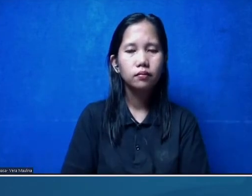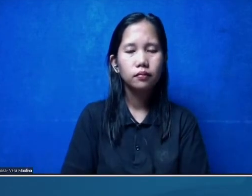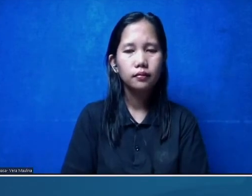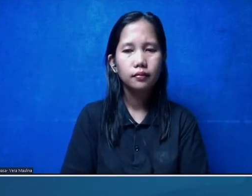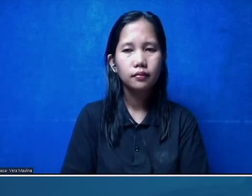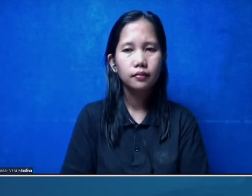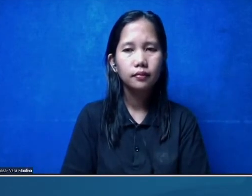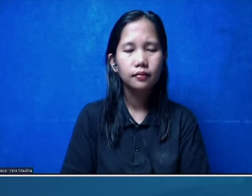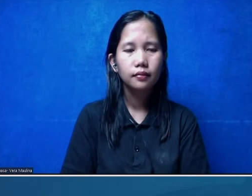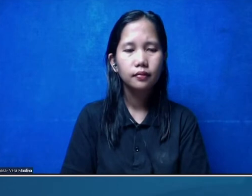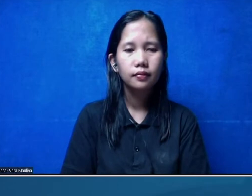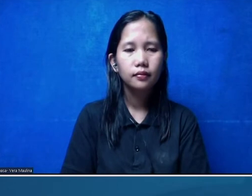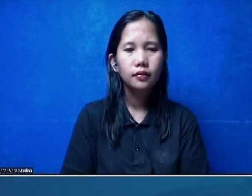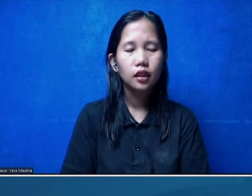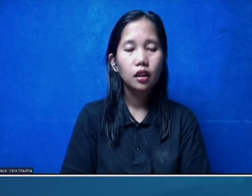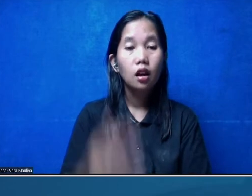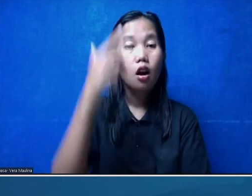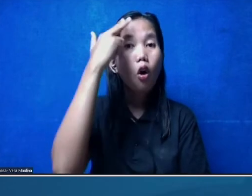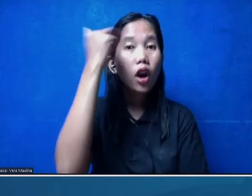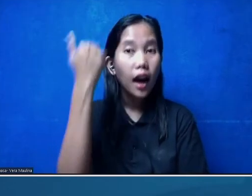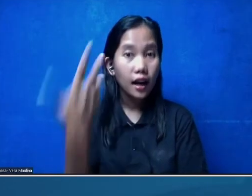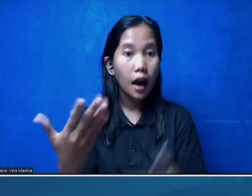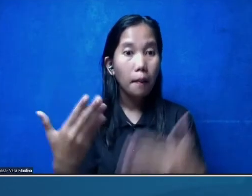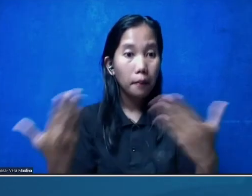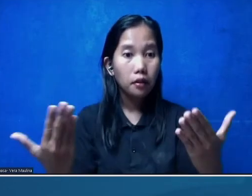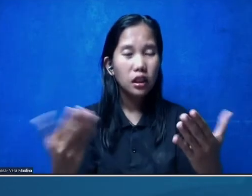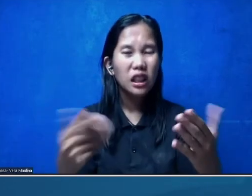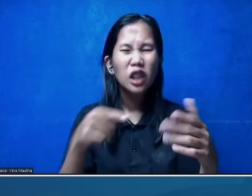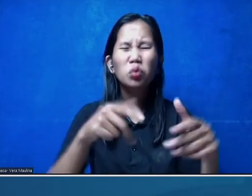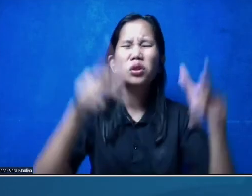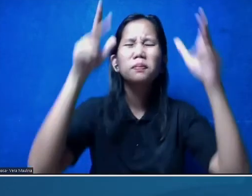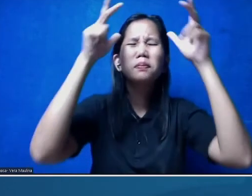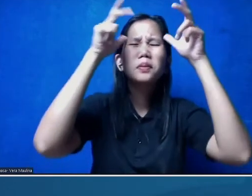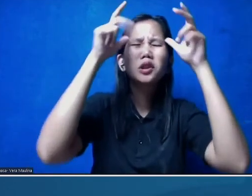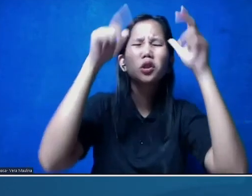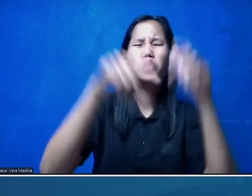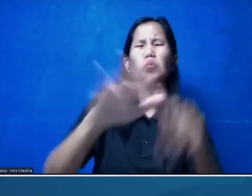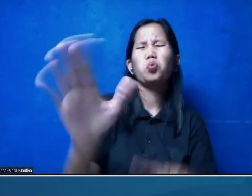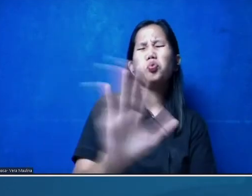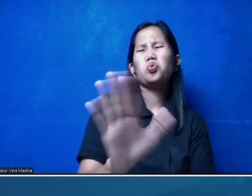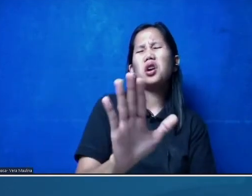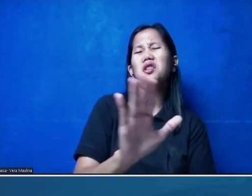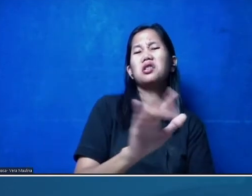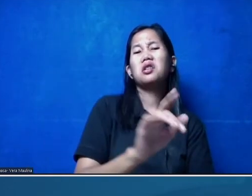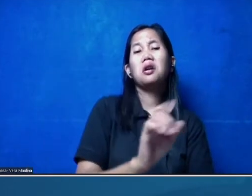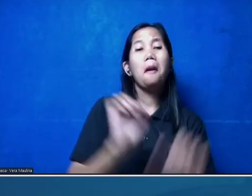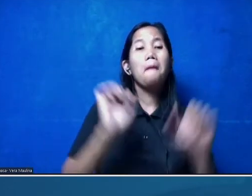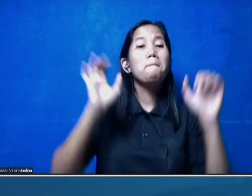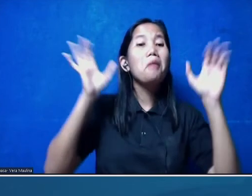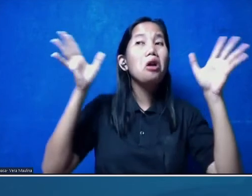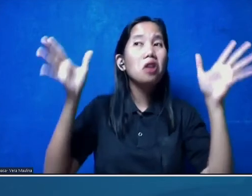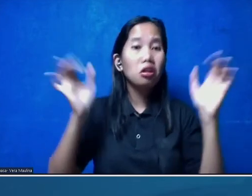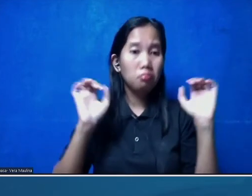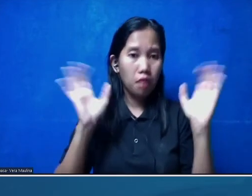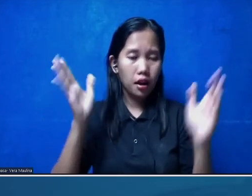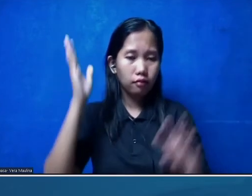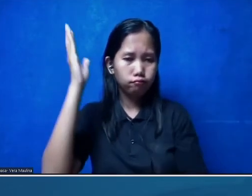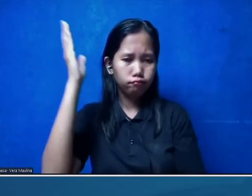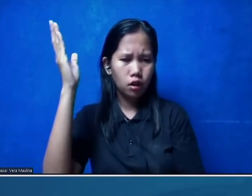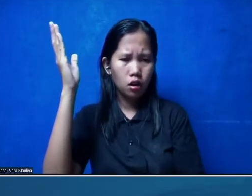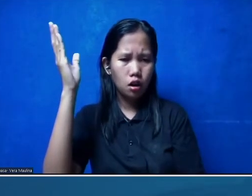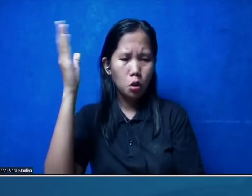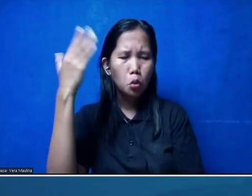karena iblis dengan malaikat-malaikat-nya yang sudah ribuan tahun menipu manusia